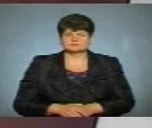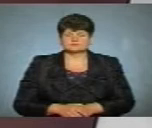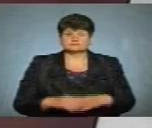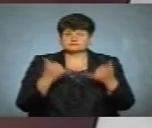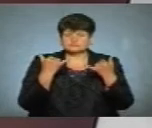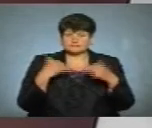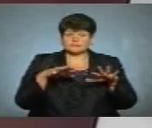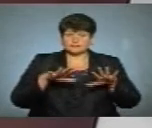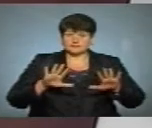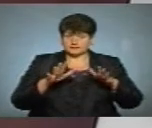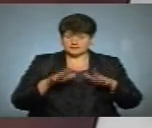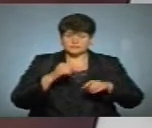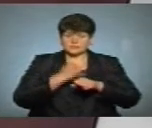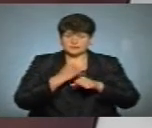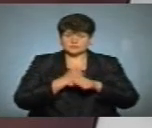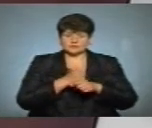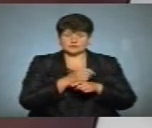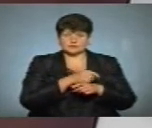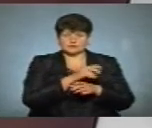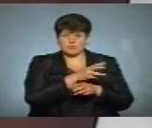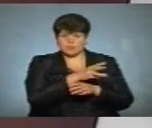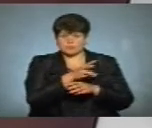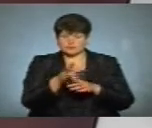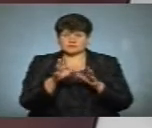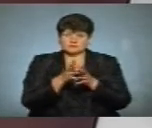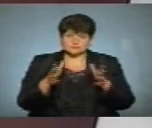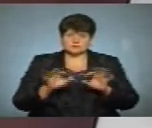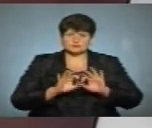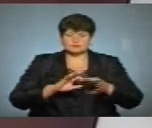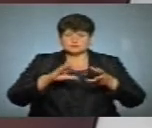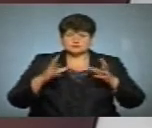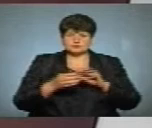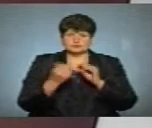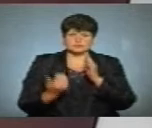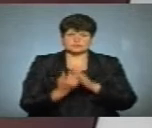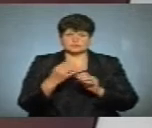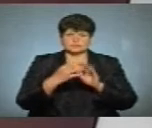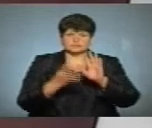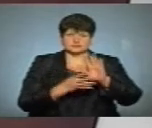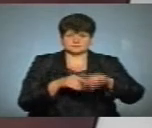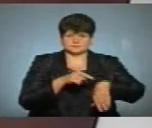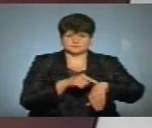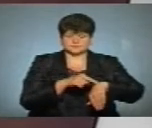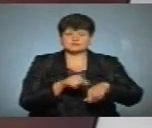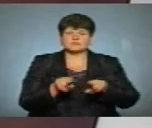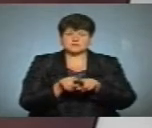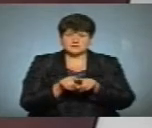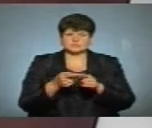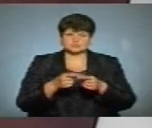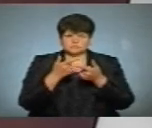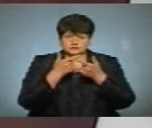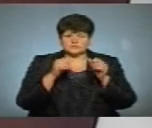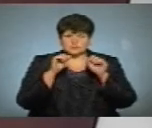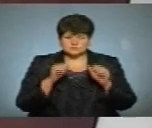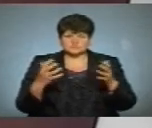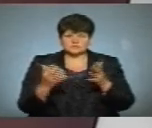Зараз на місці події працюють наші кореспонденти. Більше про це ми розповімо вам у підсумковому випуску новин о 19-й годині. Також цю інформацію ви можете